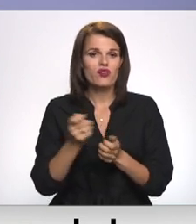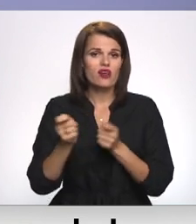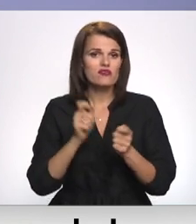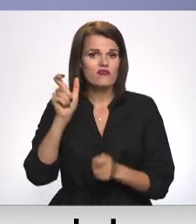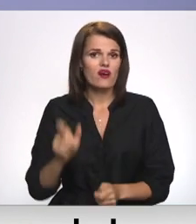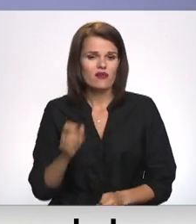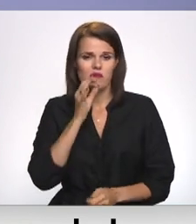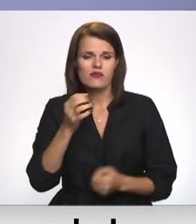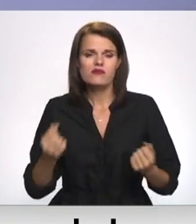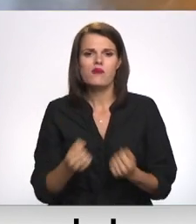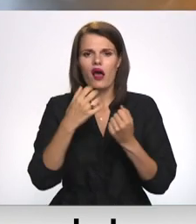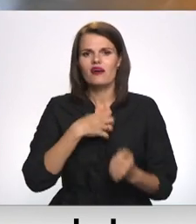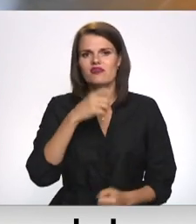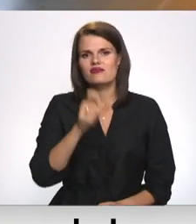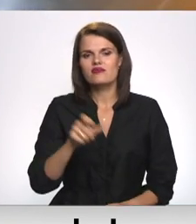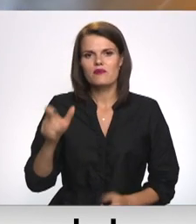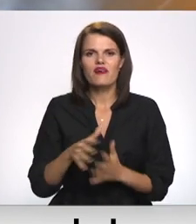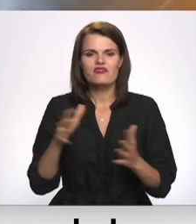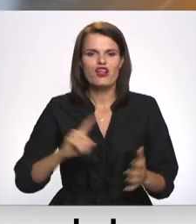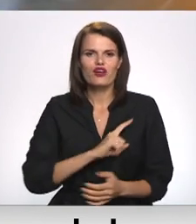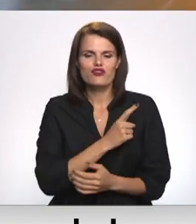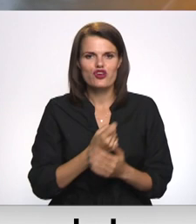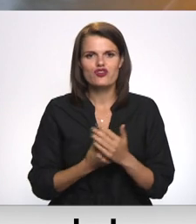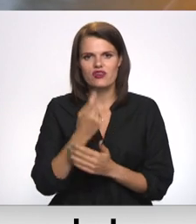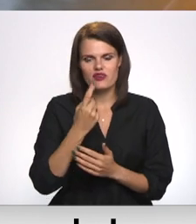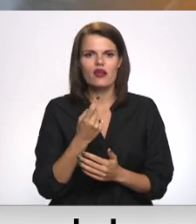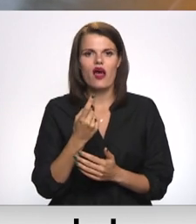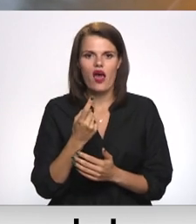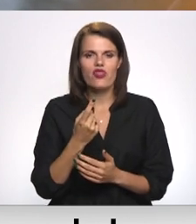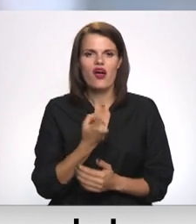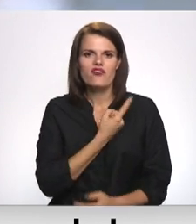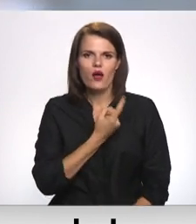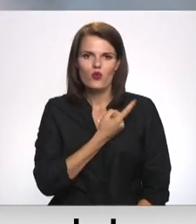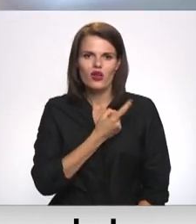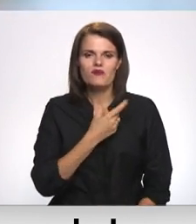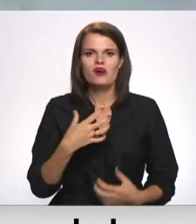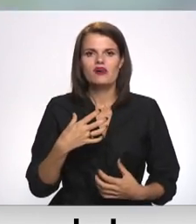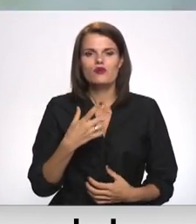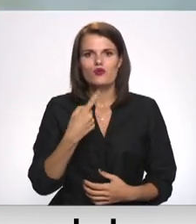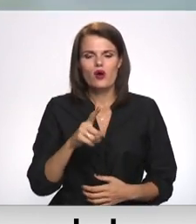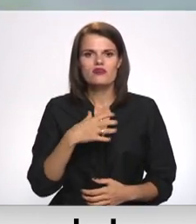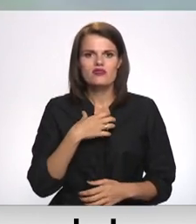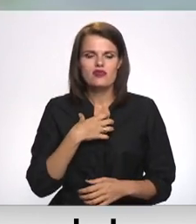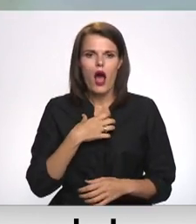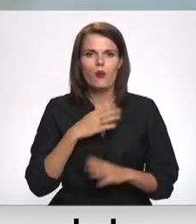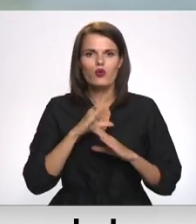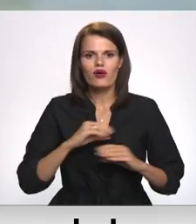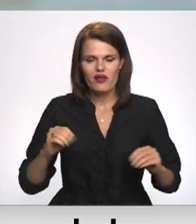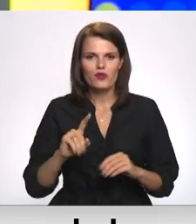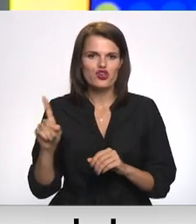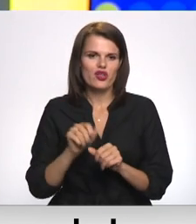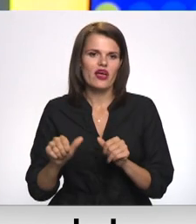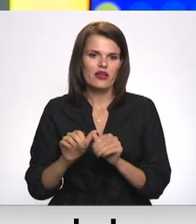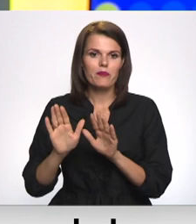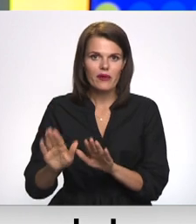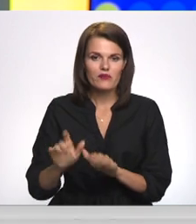ka nedziedināmi slimajiem vislielākās ciešanas rada vientulība, jo sāpju remdēšanai ir medikamenti. Tas, ka cilvēki paliek